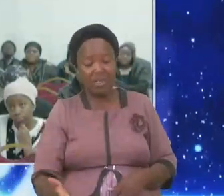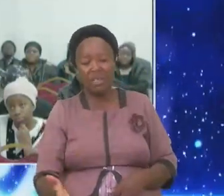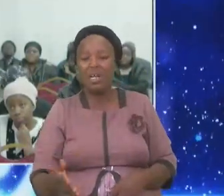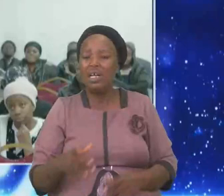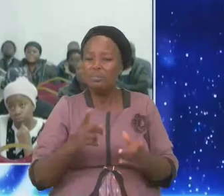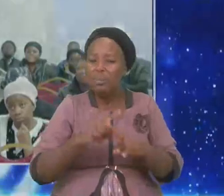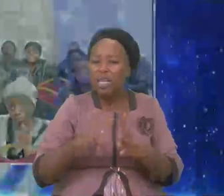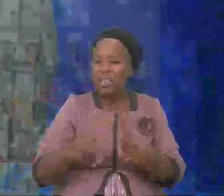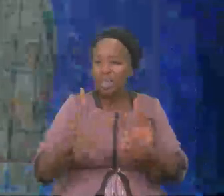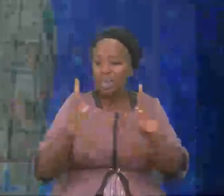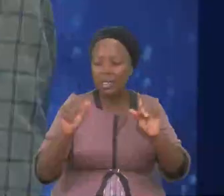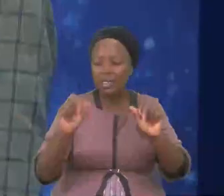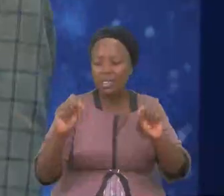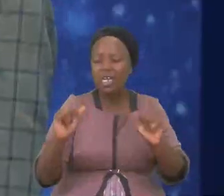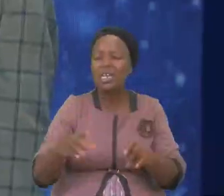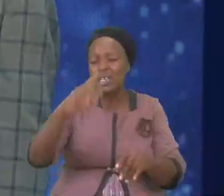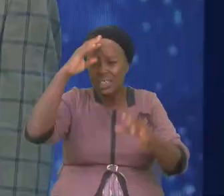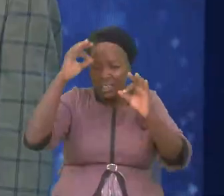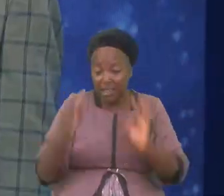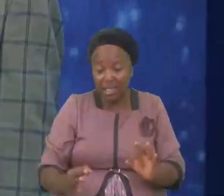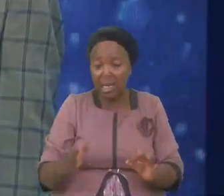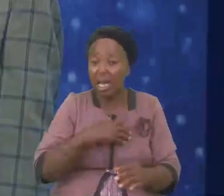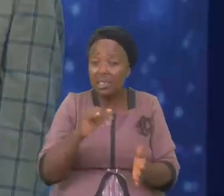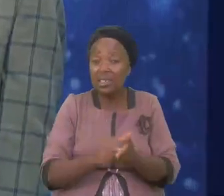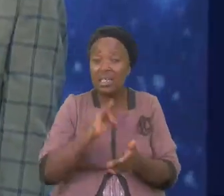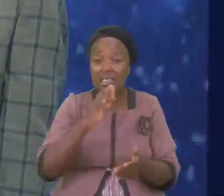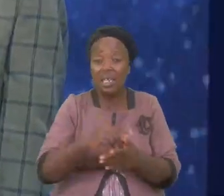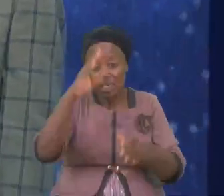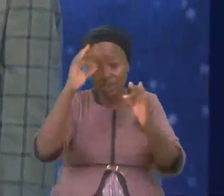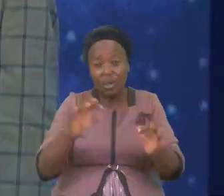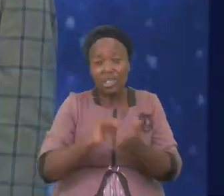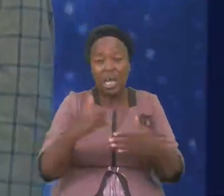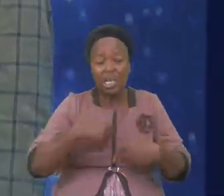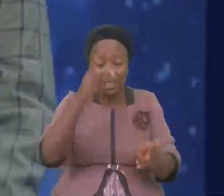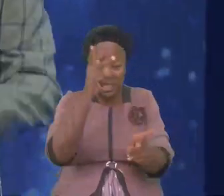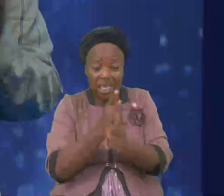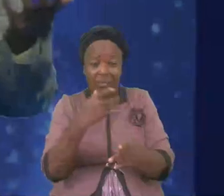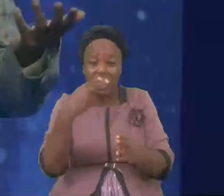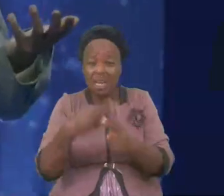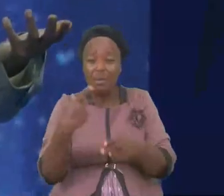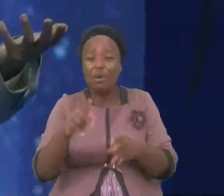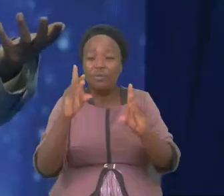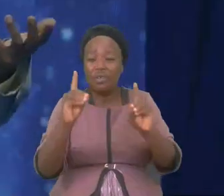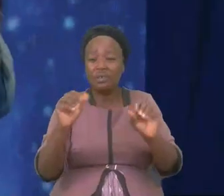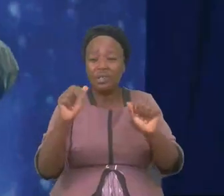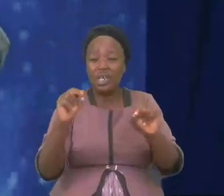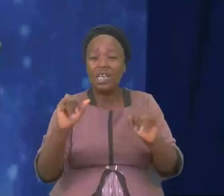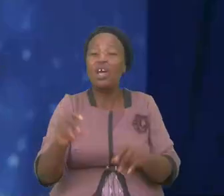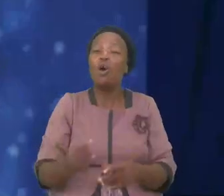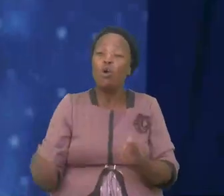décision. Ça, c'est la décision qui a gardé le nom de Daniel jusqu'à